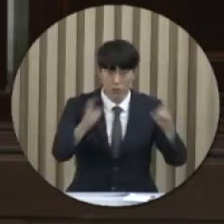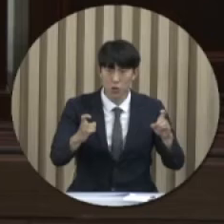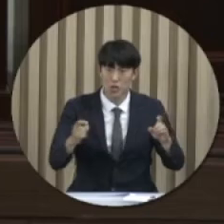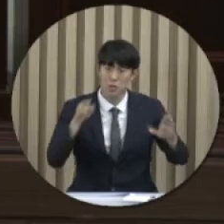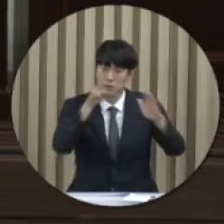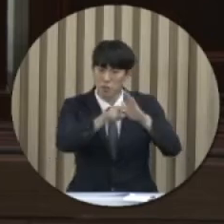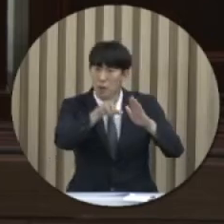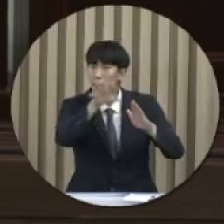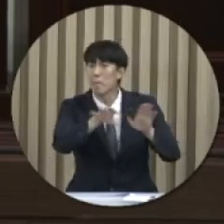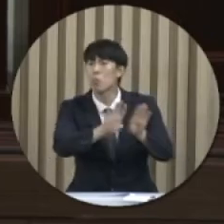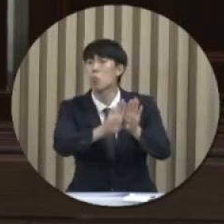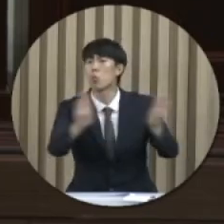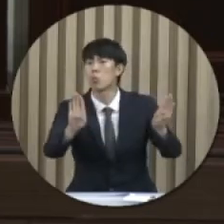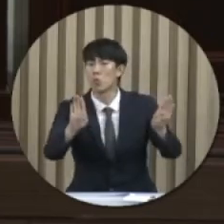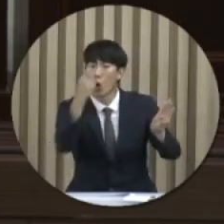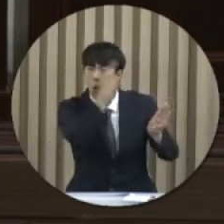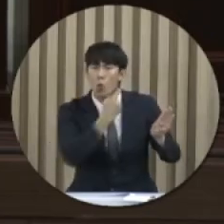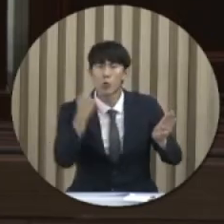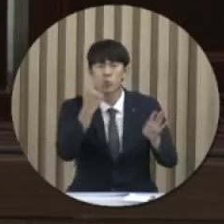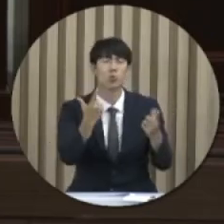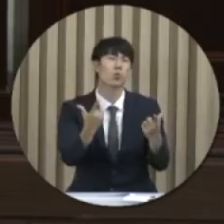관문이었고 얼굴이었습니다.